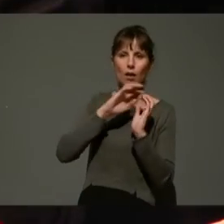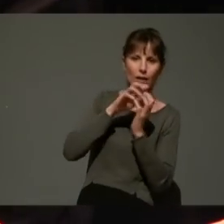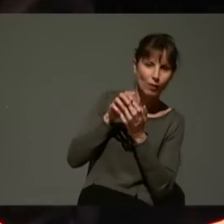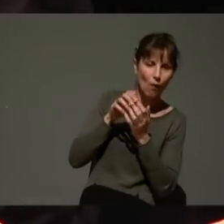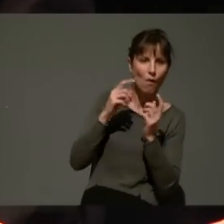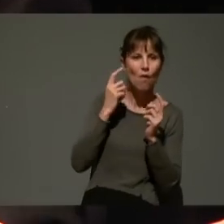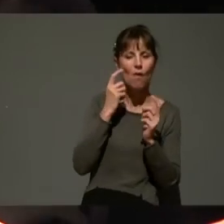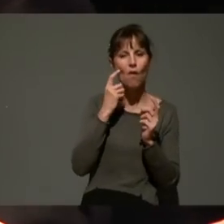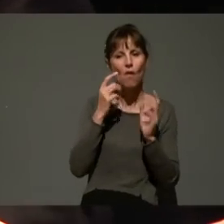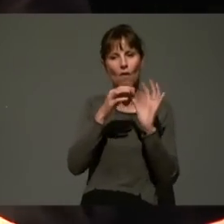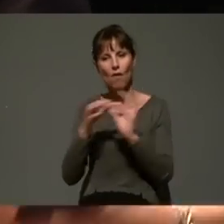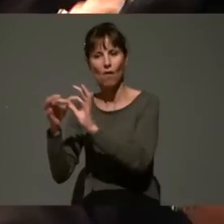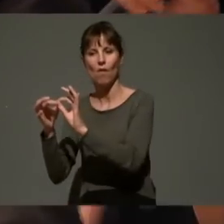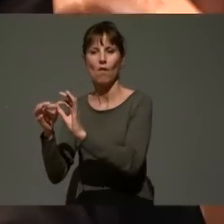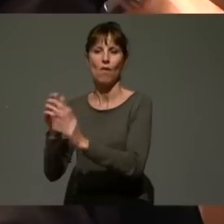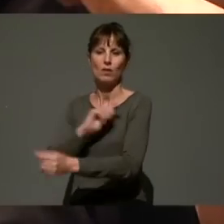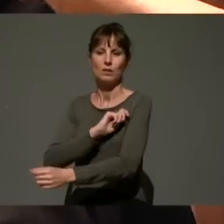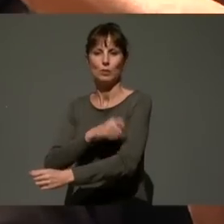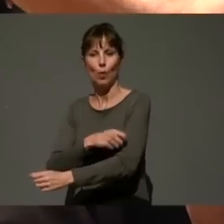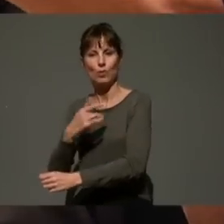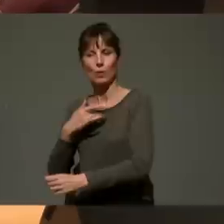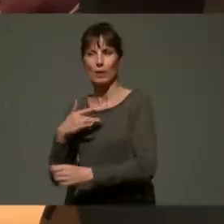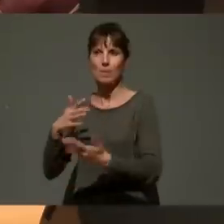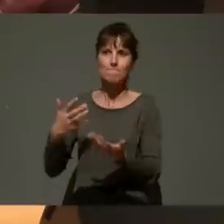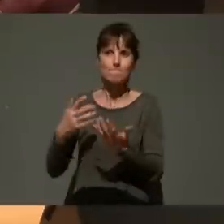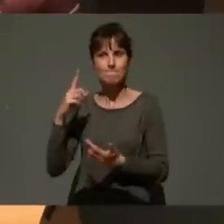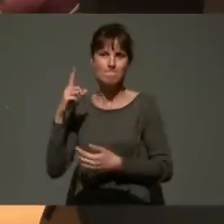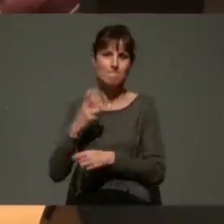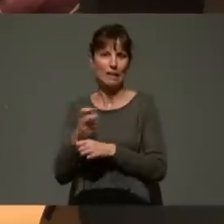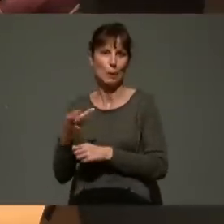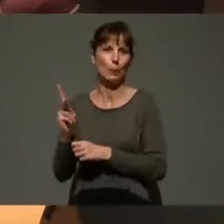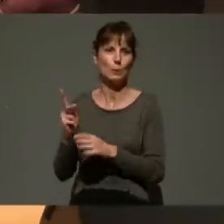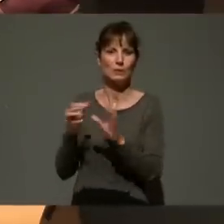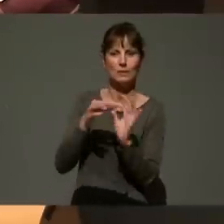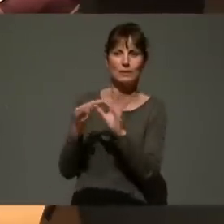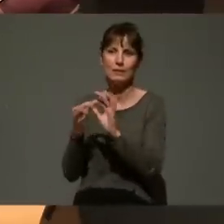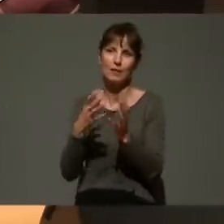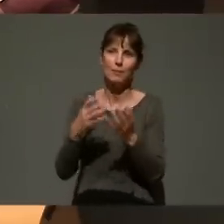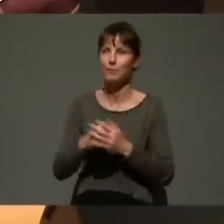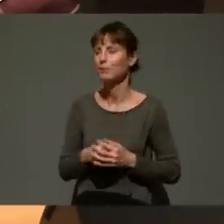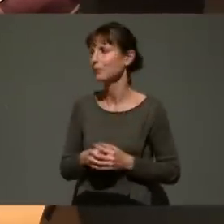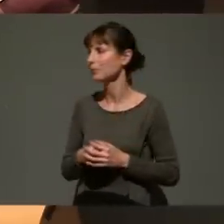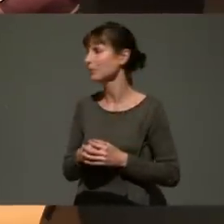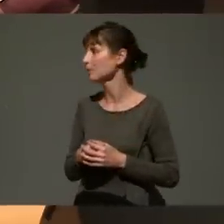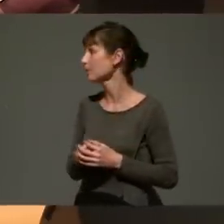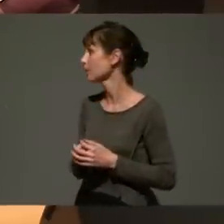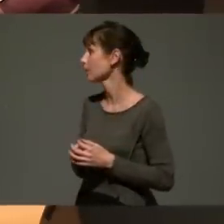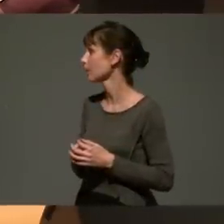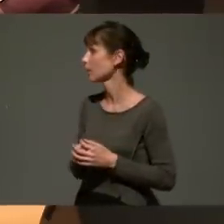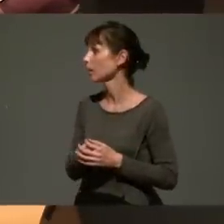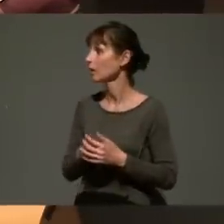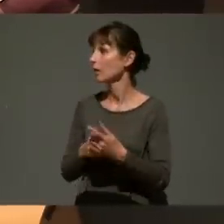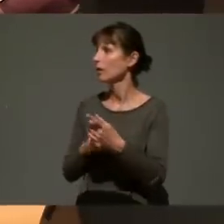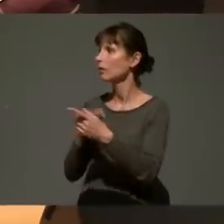directe, c'est un peu plus risqué. Oui, une question ici. Oui, bonsoir. Vous avez monté